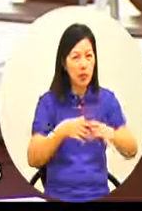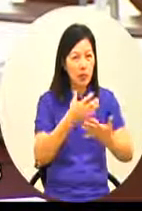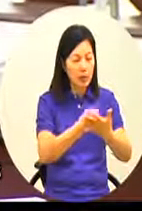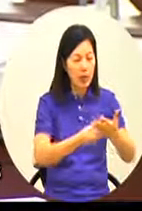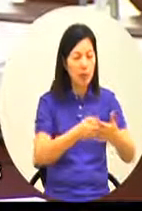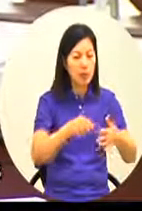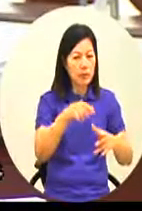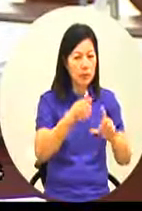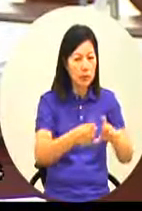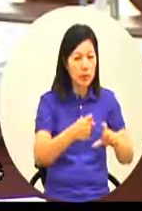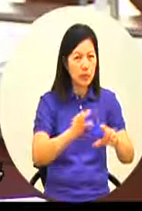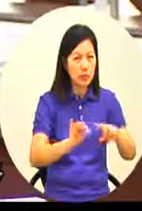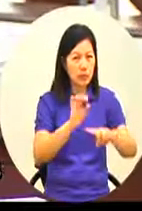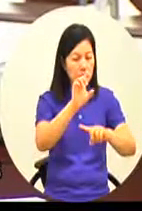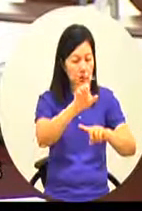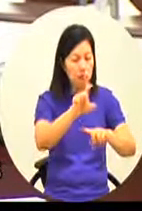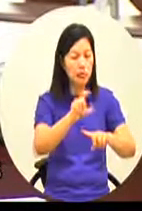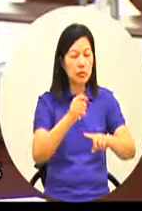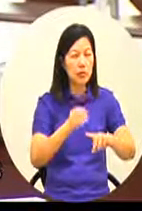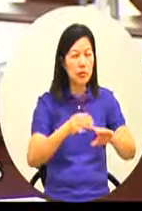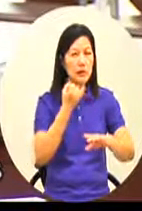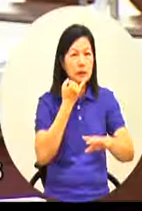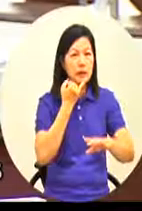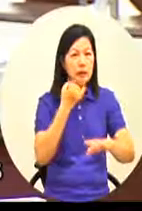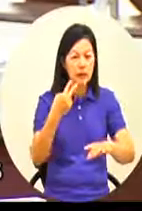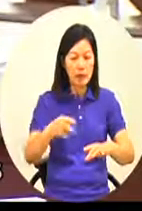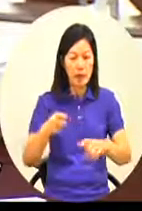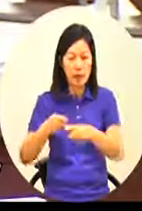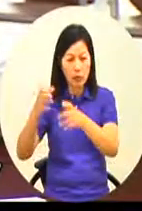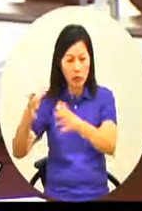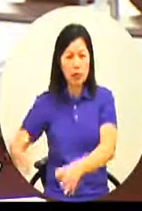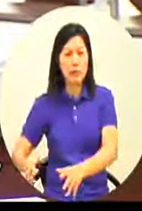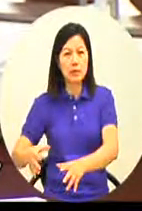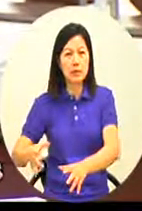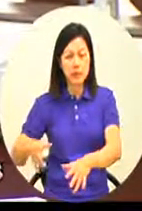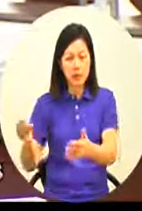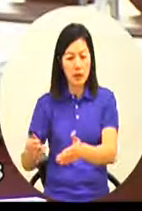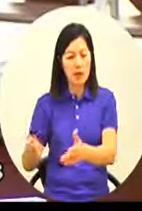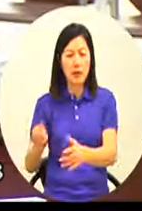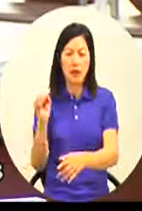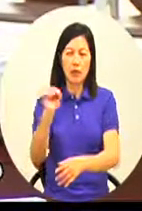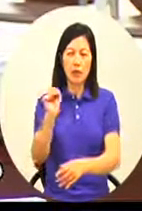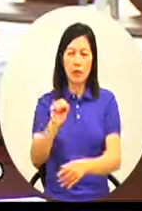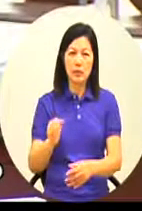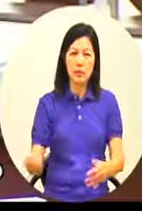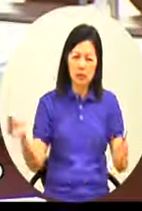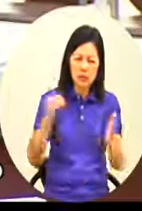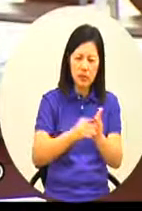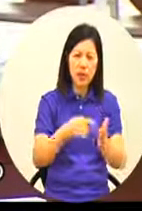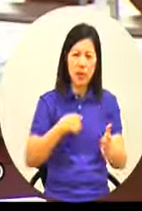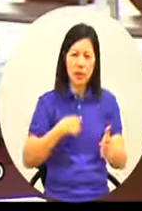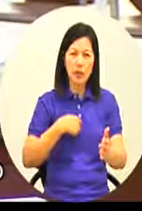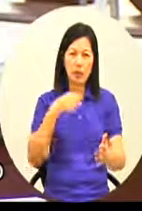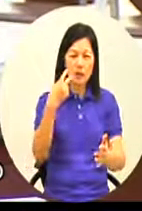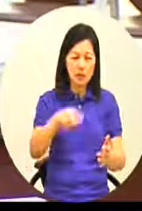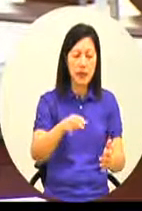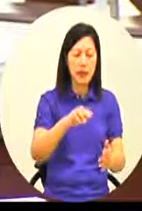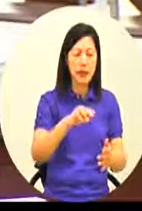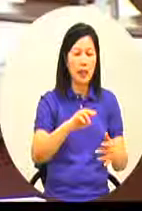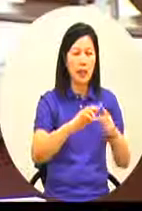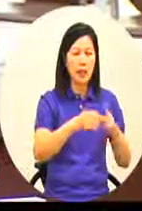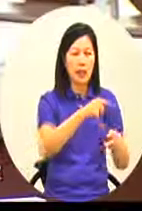你那如果做公，对不对？吼，变作公式的，袂当去。啊，到尾啊，哦，本色的加这个和平仓。哦，即